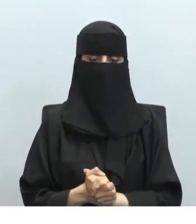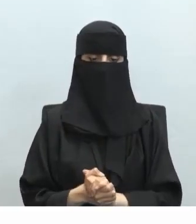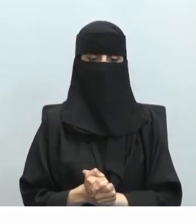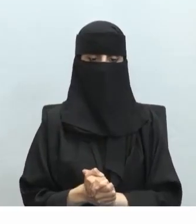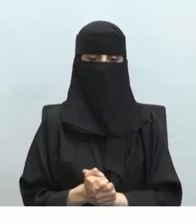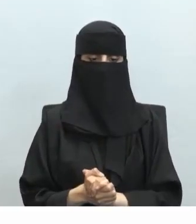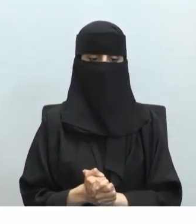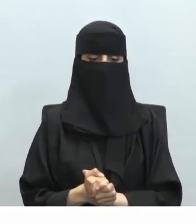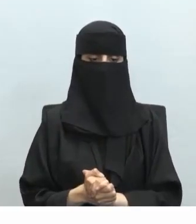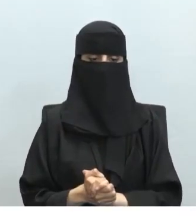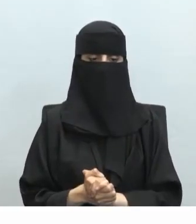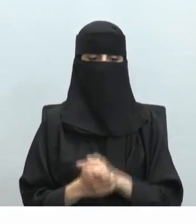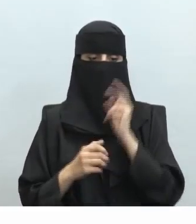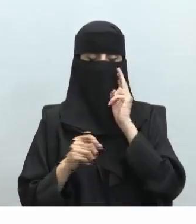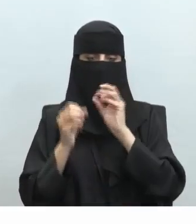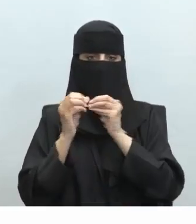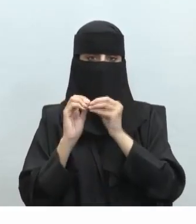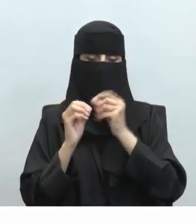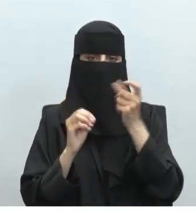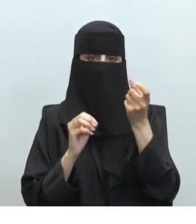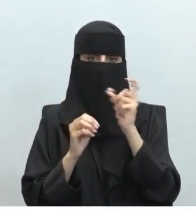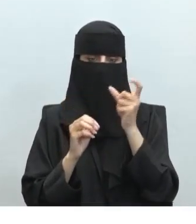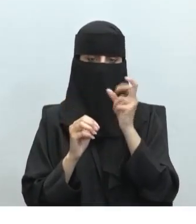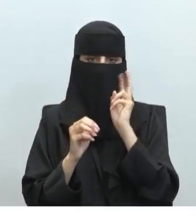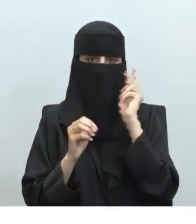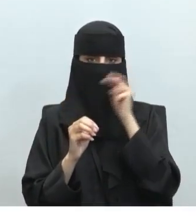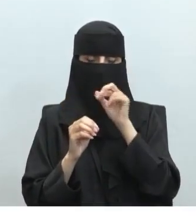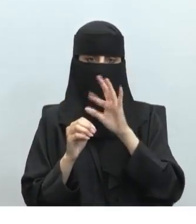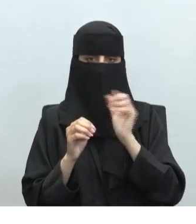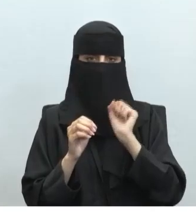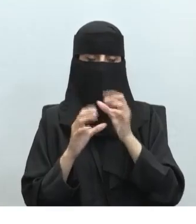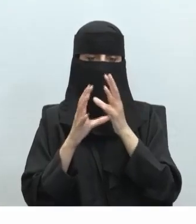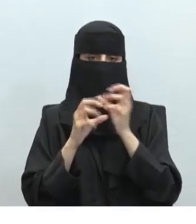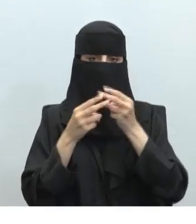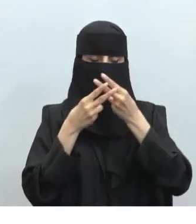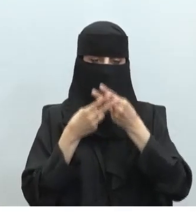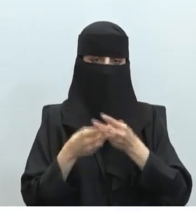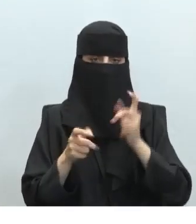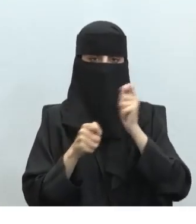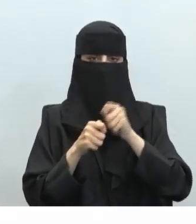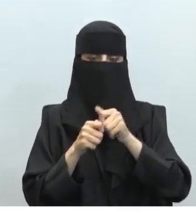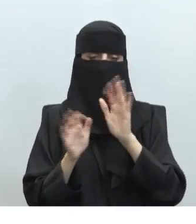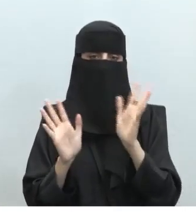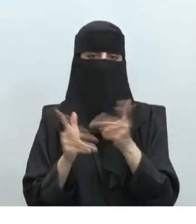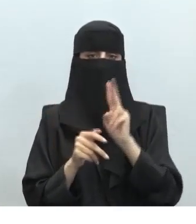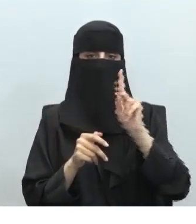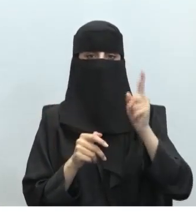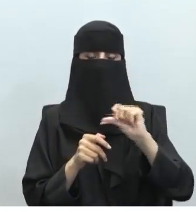البروتين وهنا ما يظهر معنا باللون الازرق او الاي يو جي هي شفره ابتداء صناعه اي